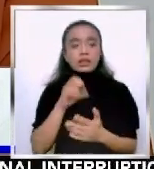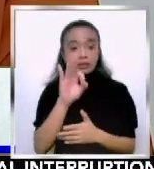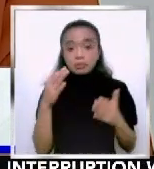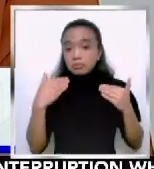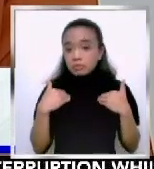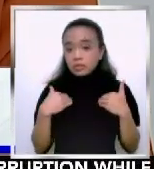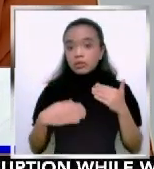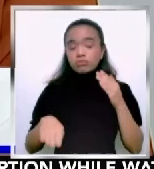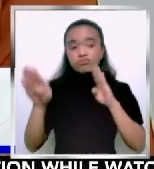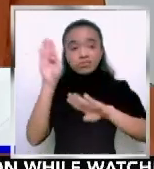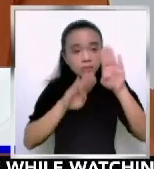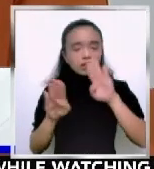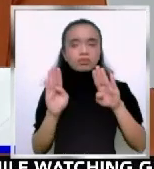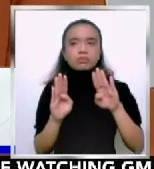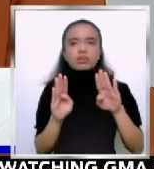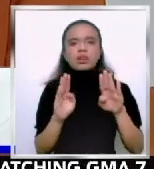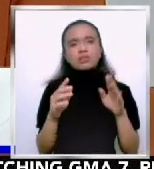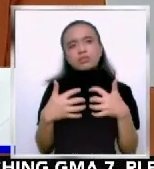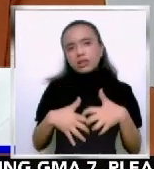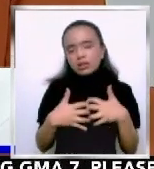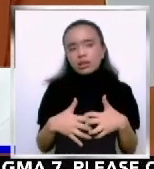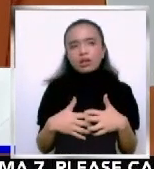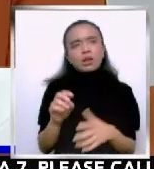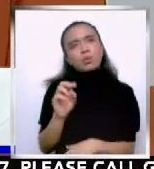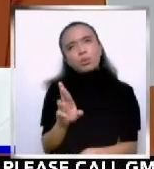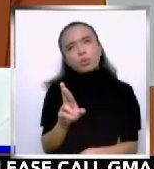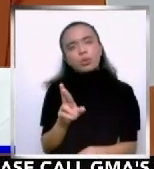mga planta o sabihin na natin